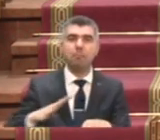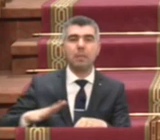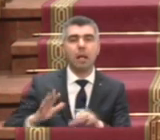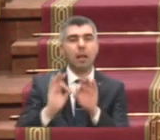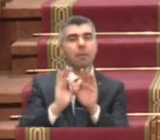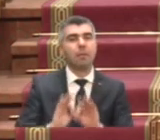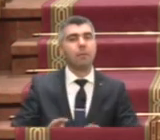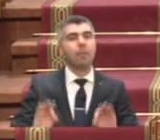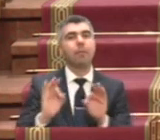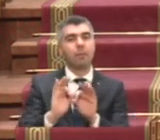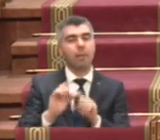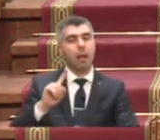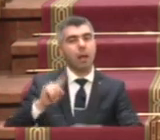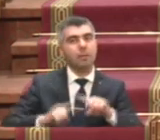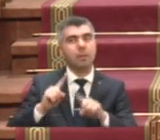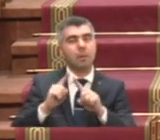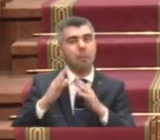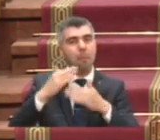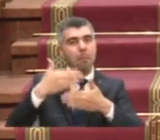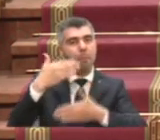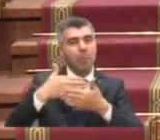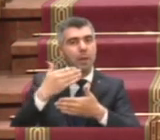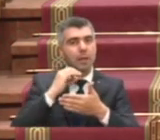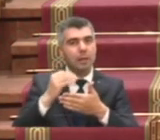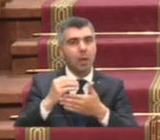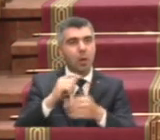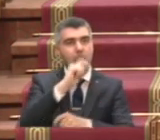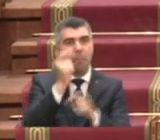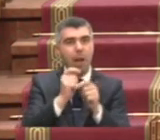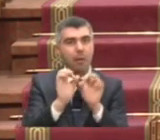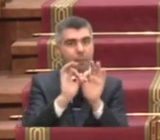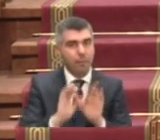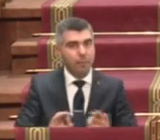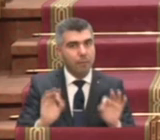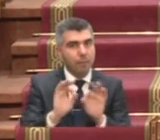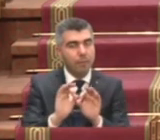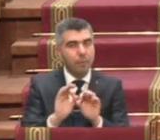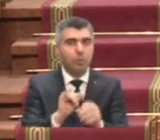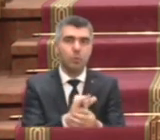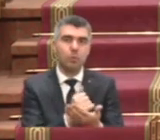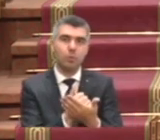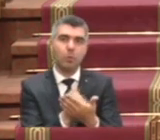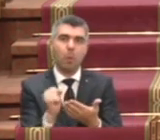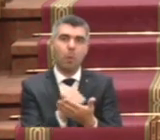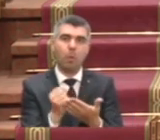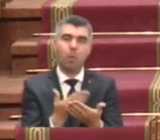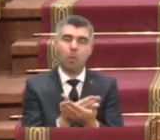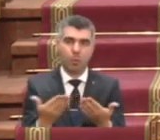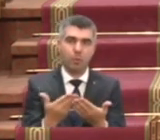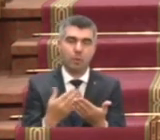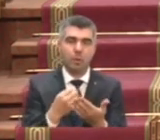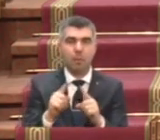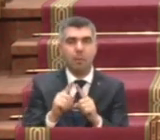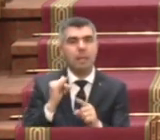ونحاربوا البناء العشوائي وهذا المشكل السيد الوزيرة ديال البناء بالعالم القروي يعني كيطرح في هذه المؤسسات الشرعيه منذ زمان.